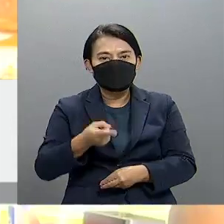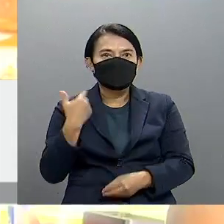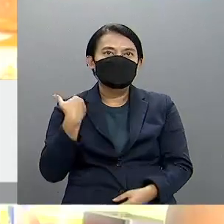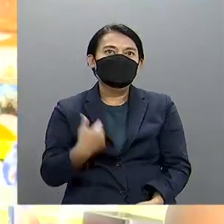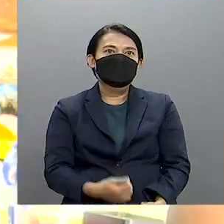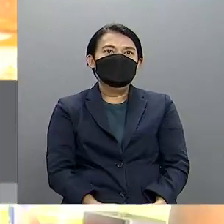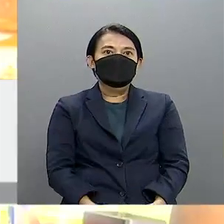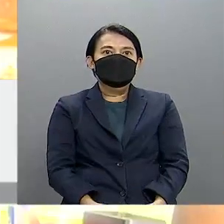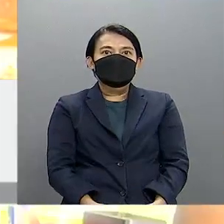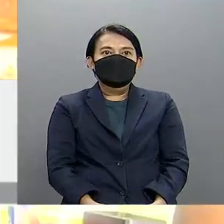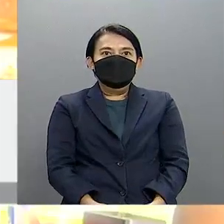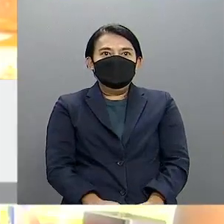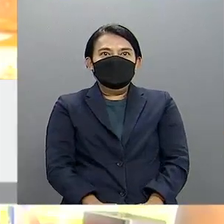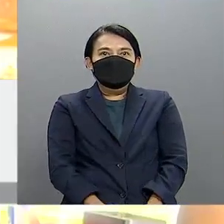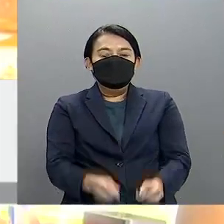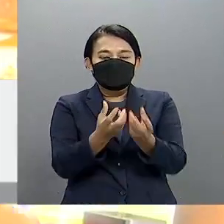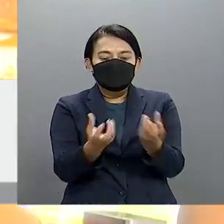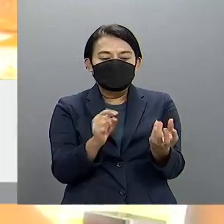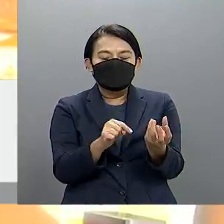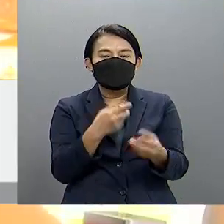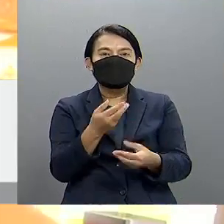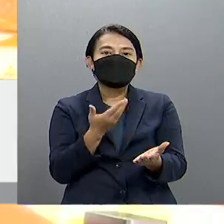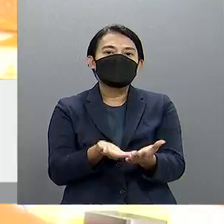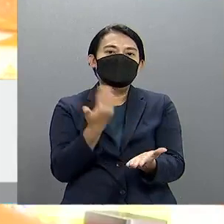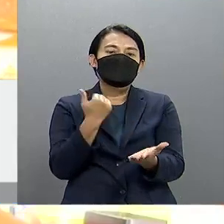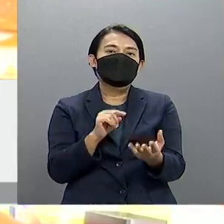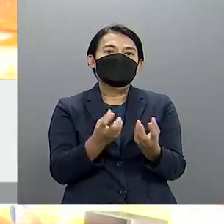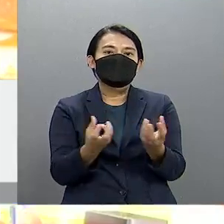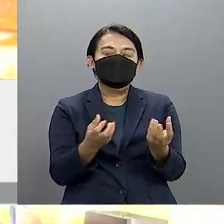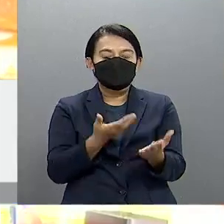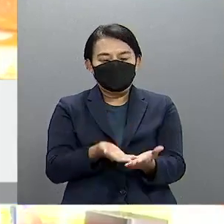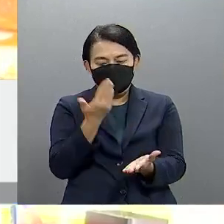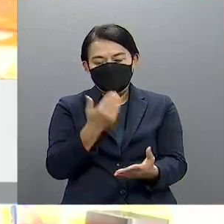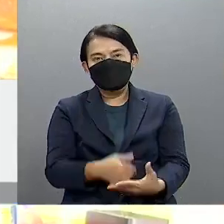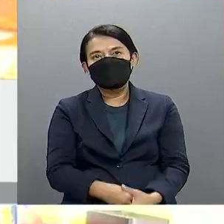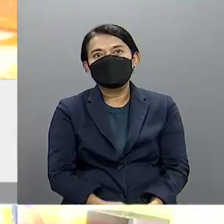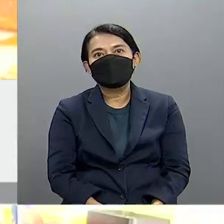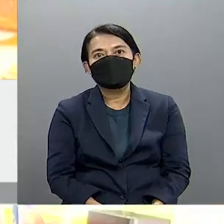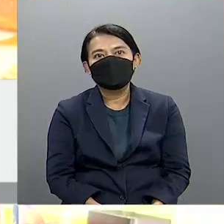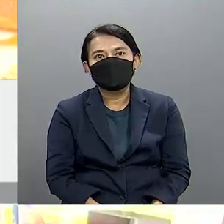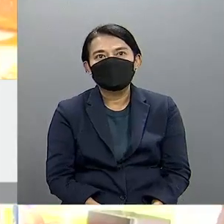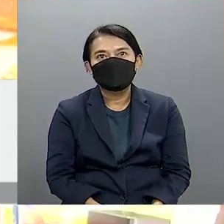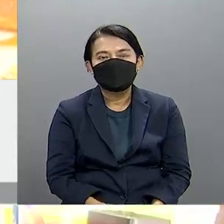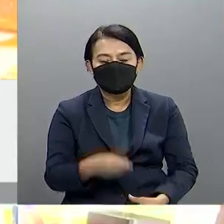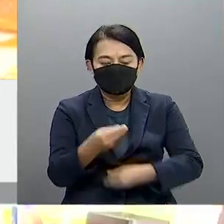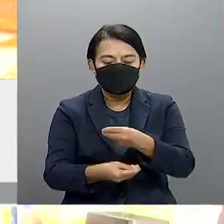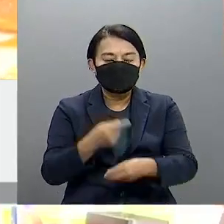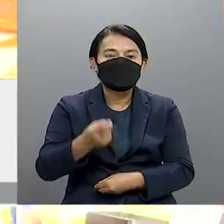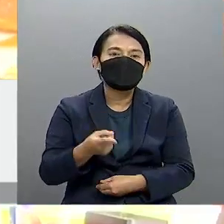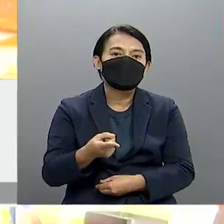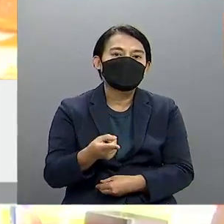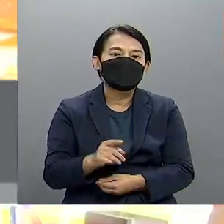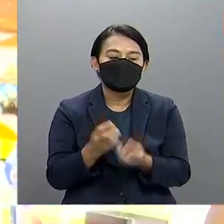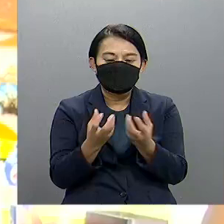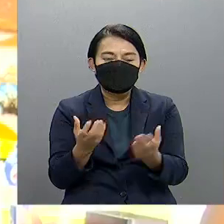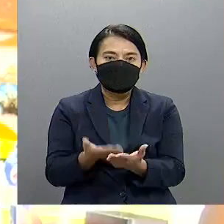าก ของแพงมากเหรอพ ี่แพงค่ะแพงแต่ว่าราคาเดิมไม่ได้ขึ้นอะไรลูกค้าของแพง วัตถุดิบอะไรบ้